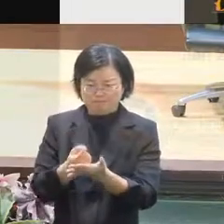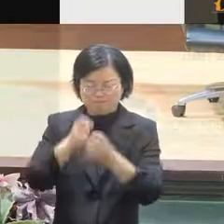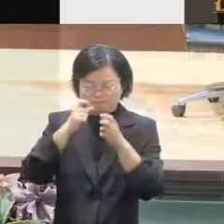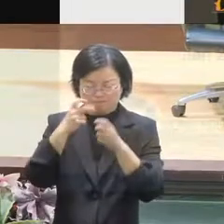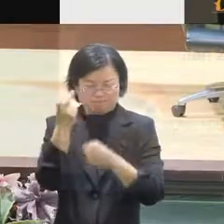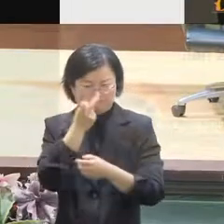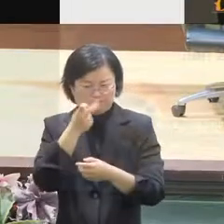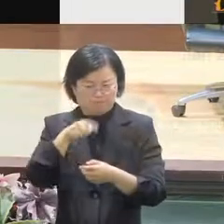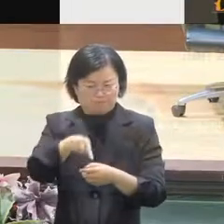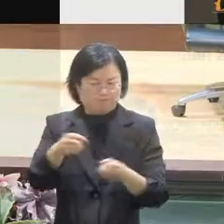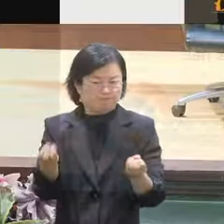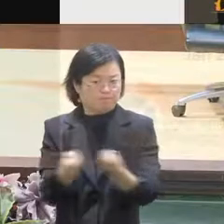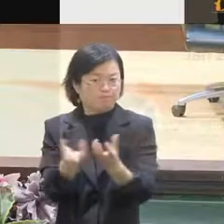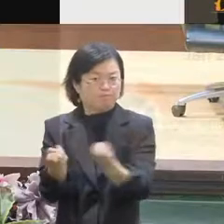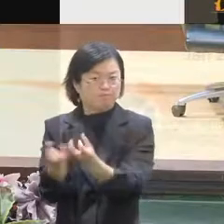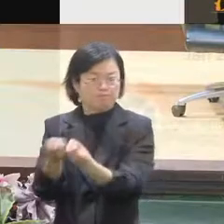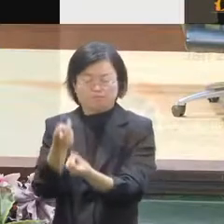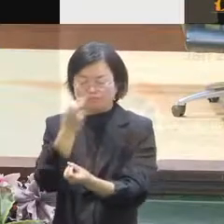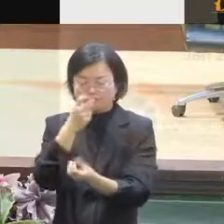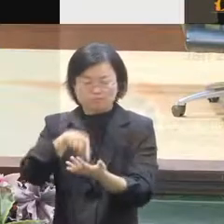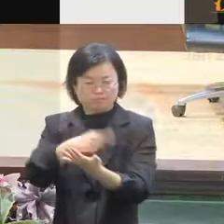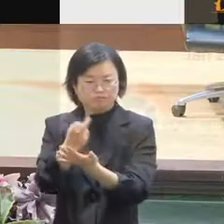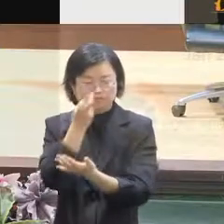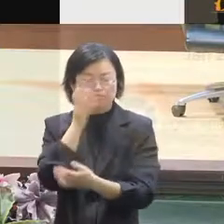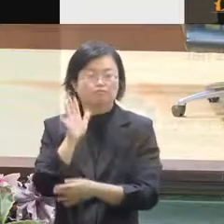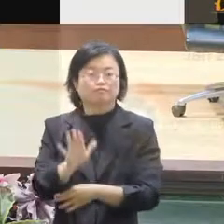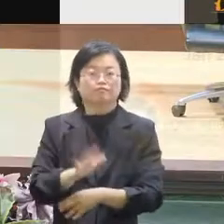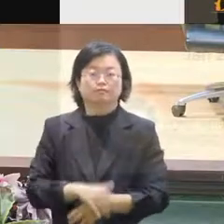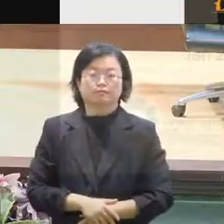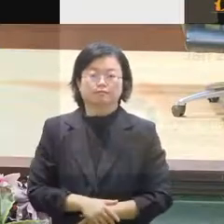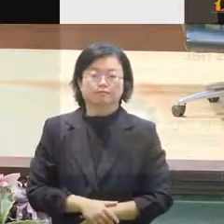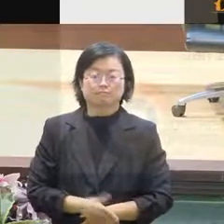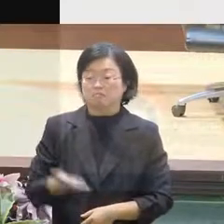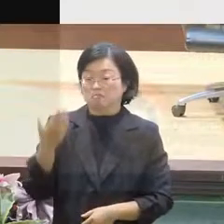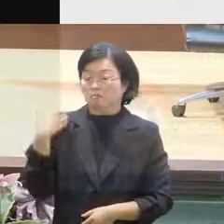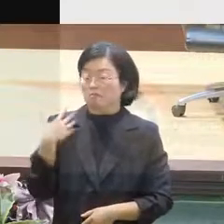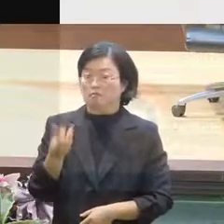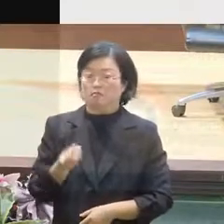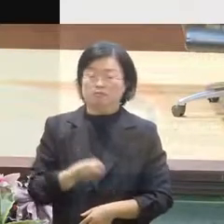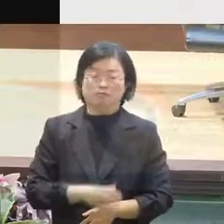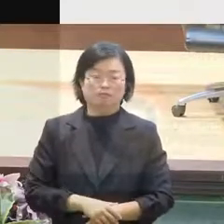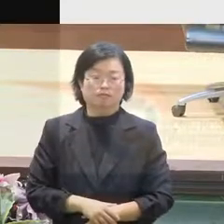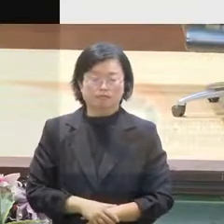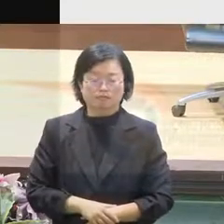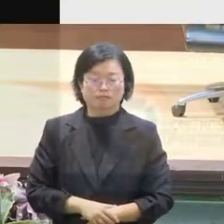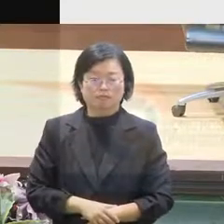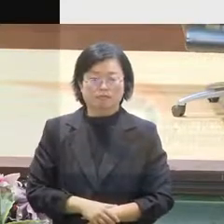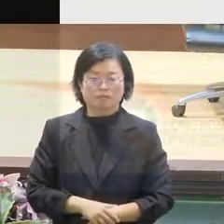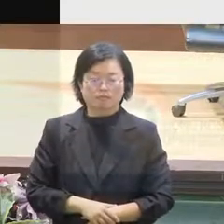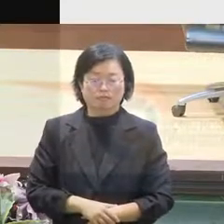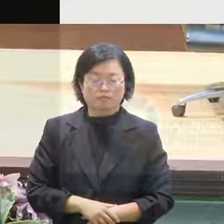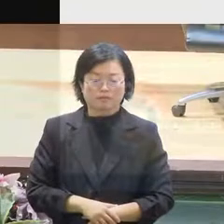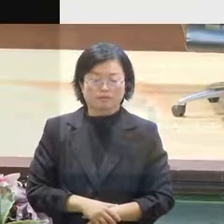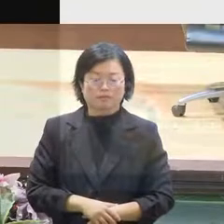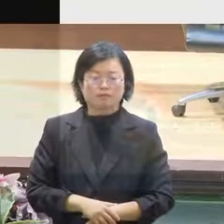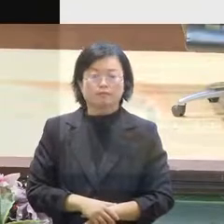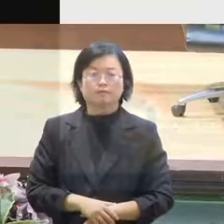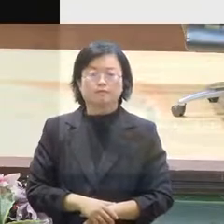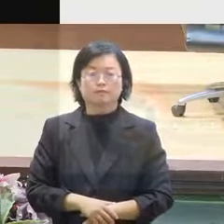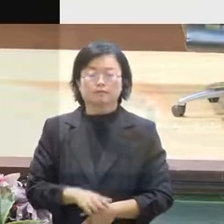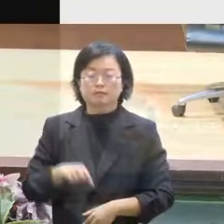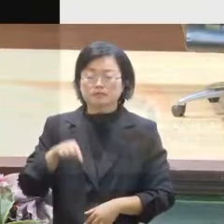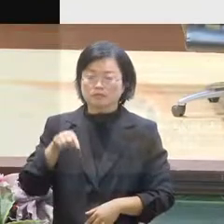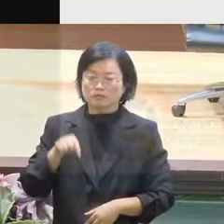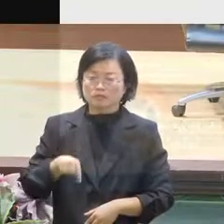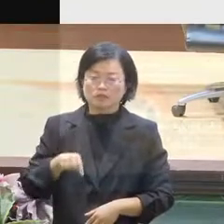呢，到我们这个 project 之前呢也是没有的。所以这就是为什么Internet Society Hong Kong Chapter 提